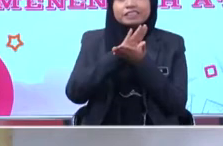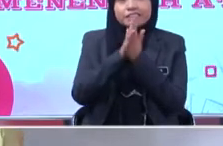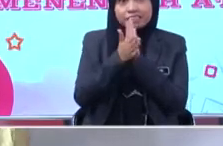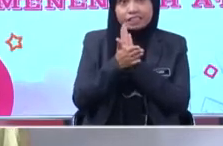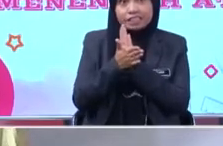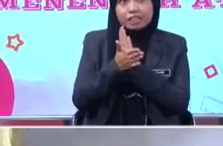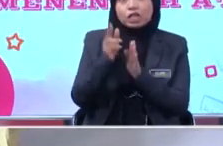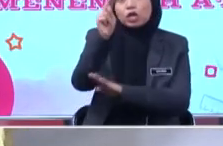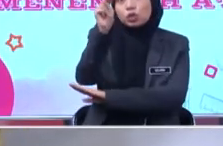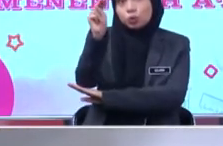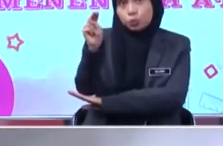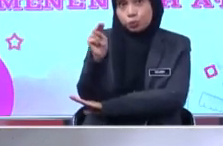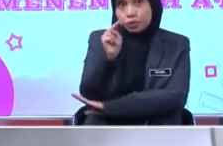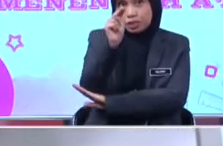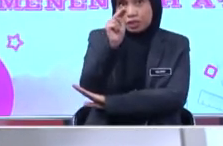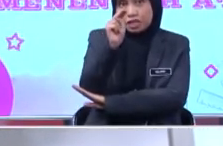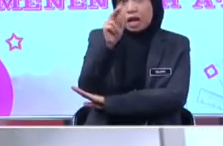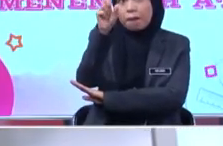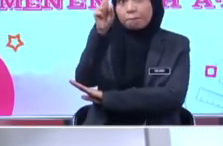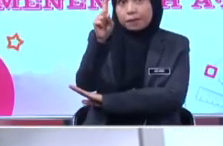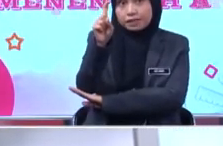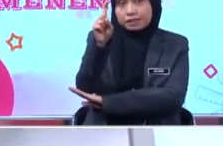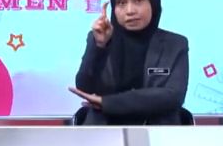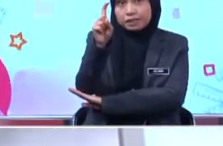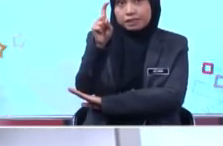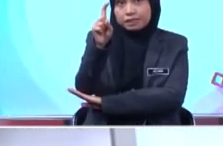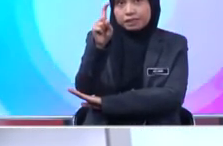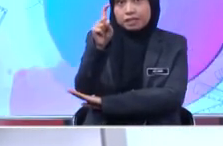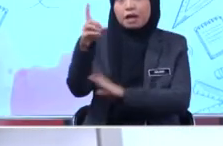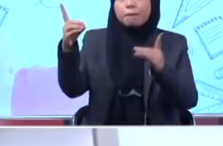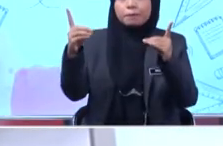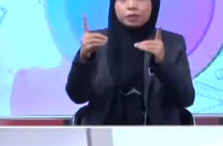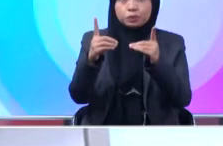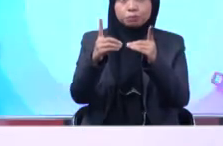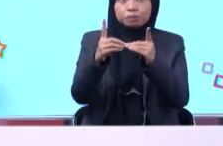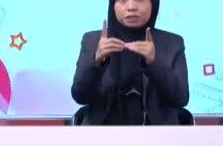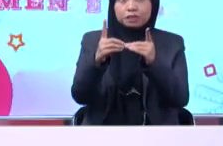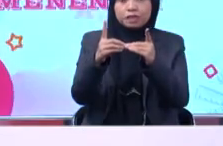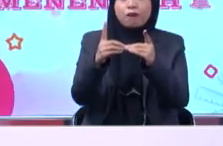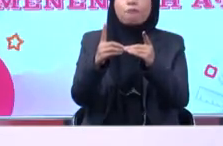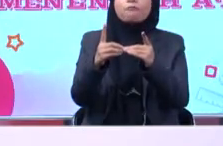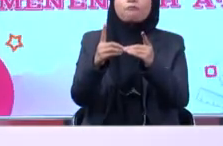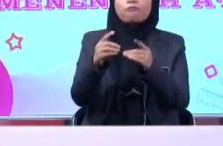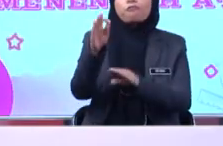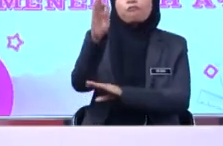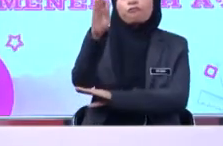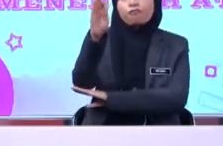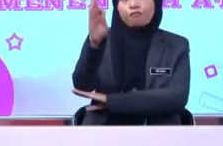dia nun mati bertemu dengan Va Va